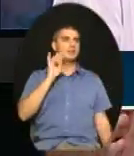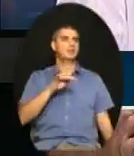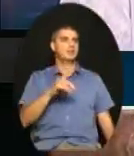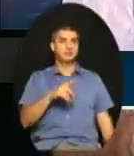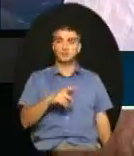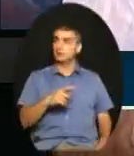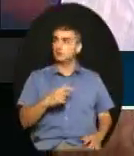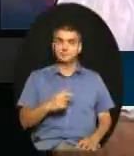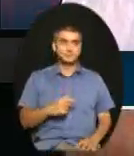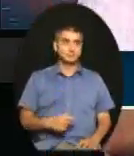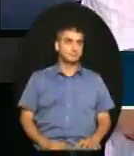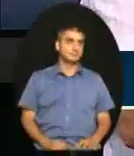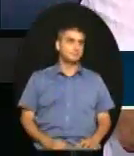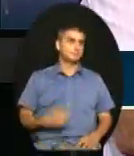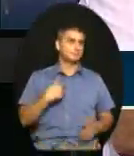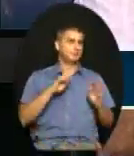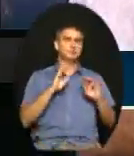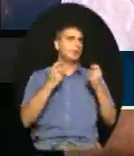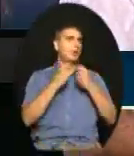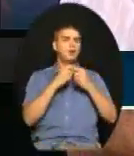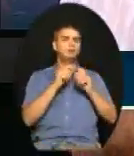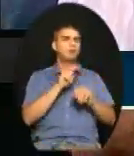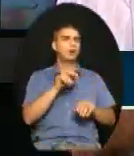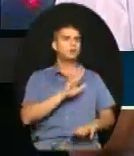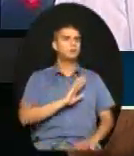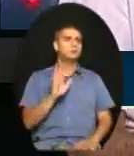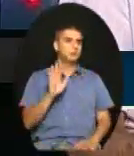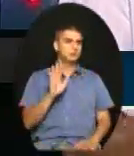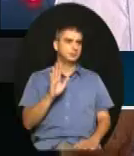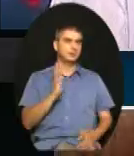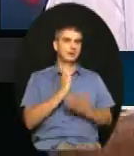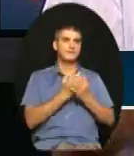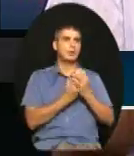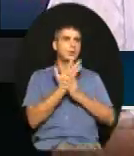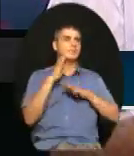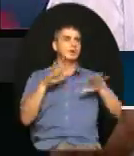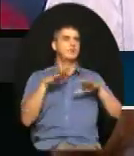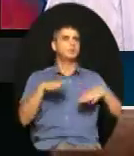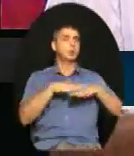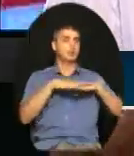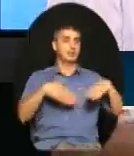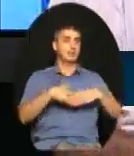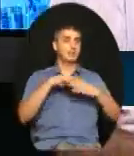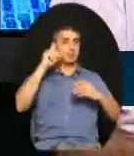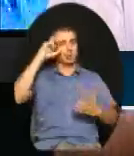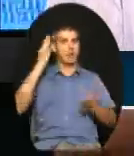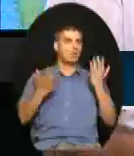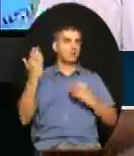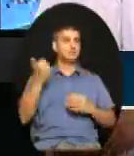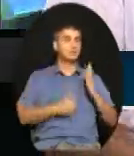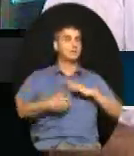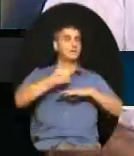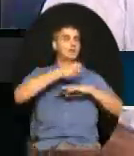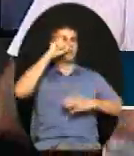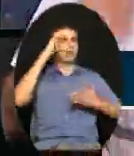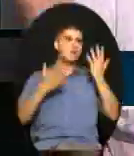תצטייד גם בהידחי קפצונים. וזה בכלל לא קשור לעניין הזה. הוקמה ממשלת הפיוס של אבו מאזן, בראשות